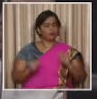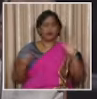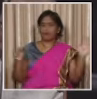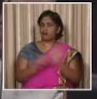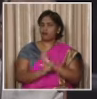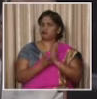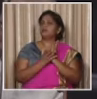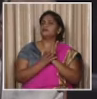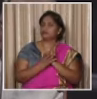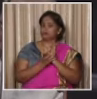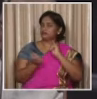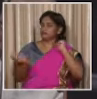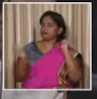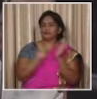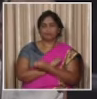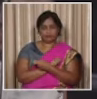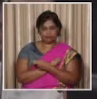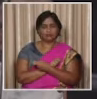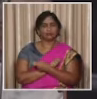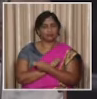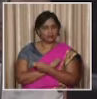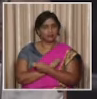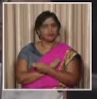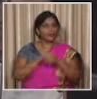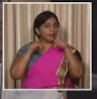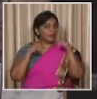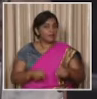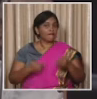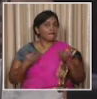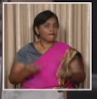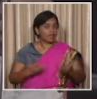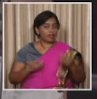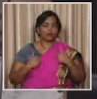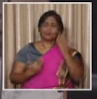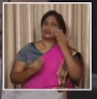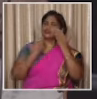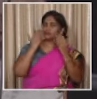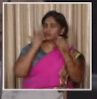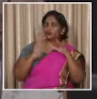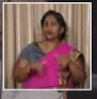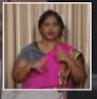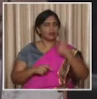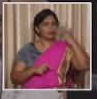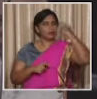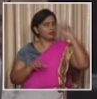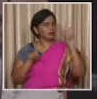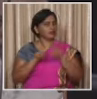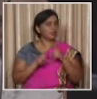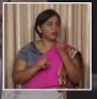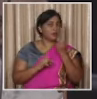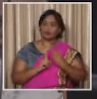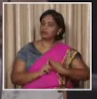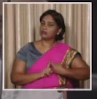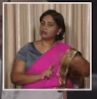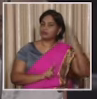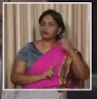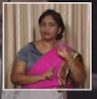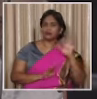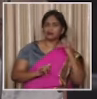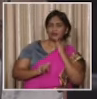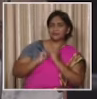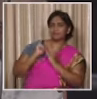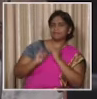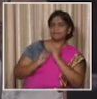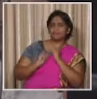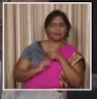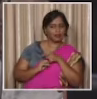සම්පූර්ණයෙන් පහේ කනපිට හැරමින් පවතිනවා. වර්තමානයේ අපට පෙනෙන අපට දැනෙන ආර්ථික දියුණුව ගැනත් සමහරු විවේචනය